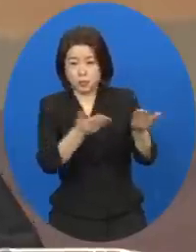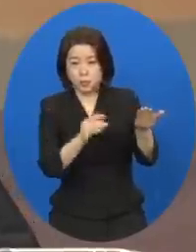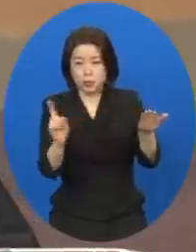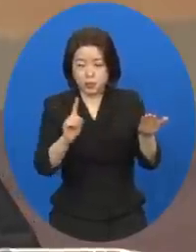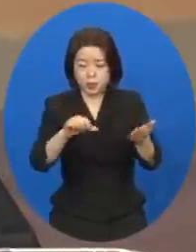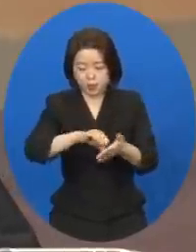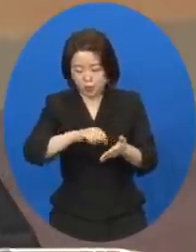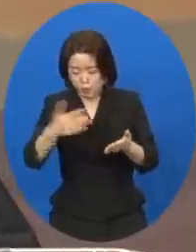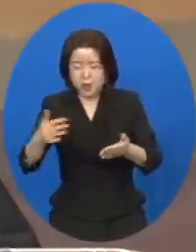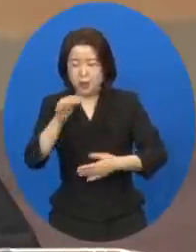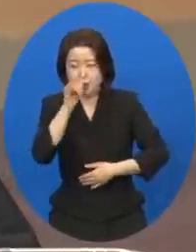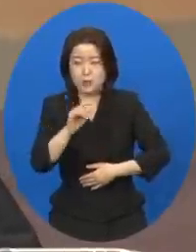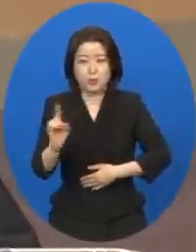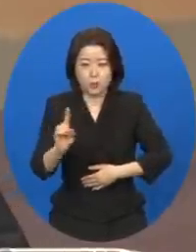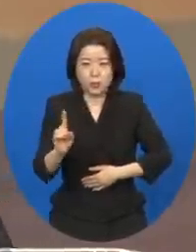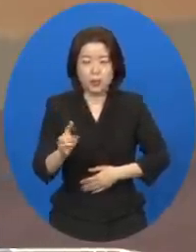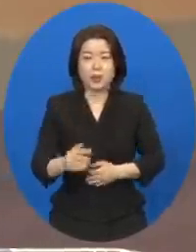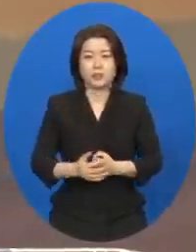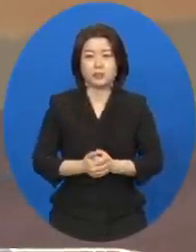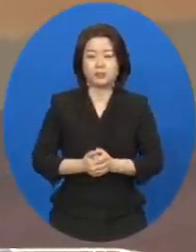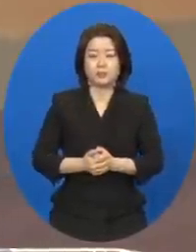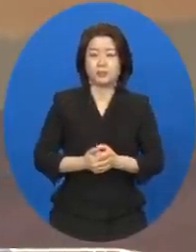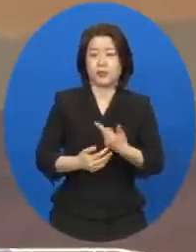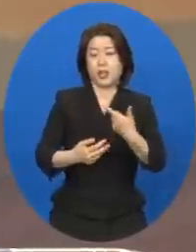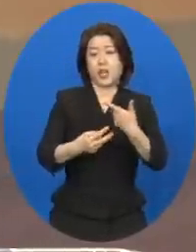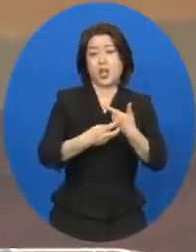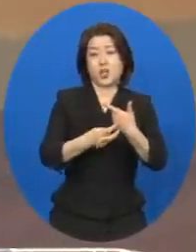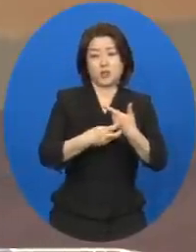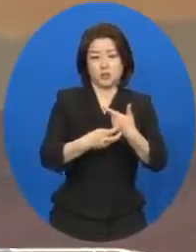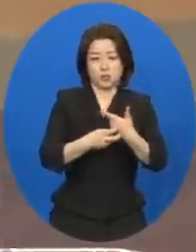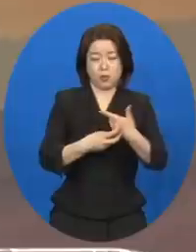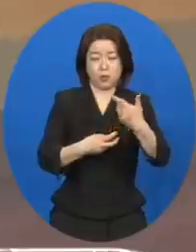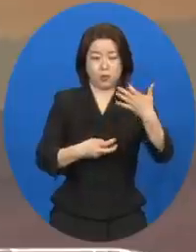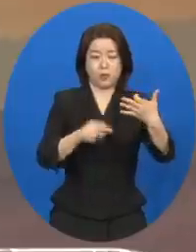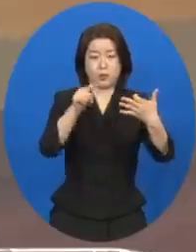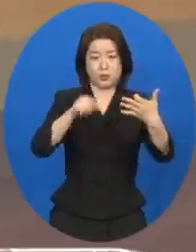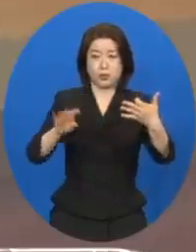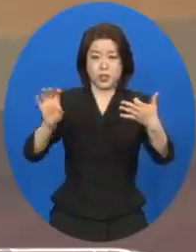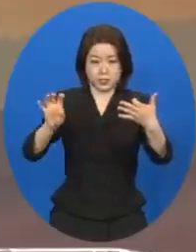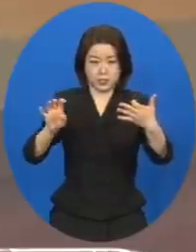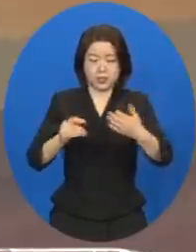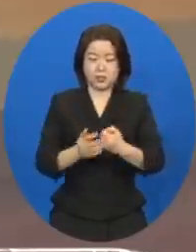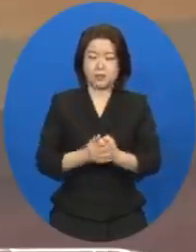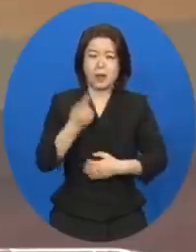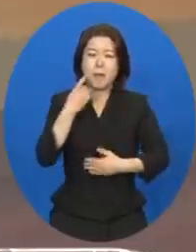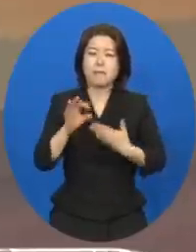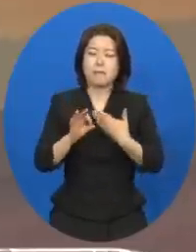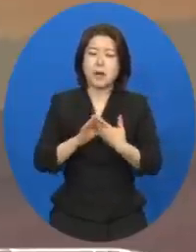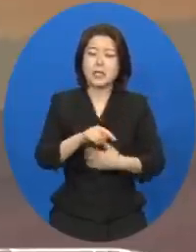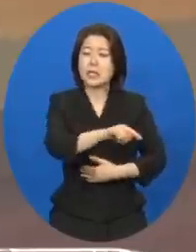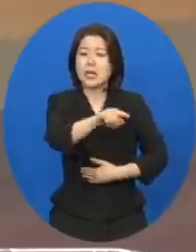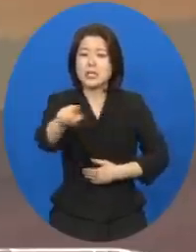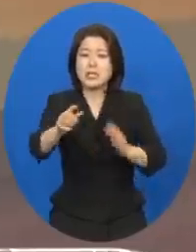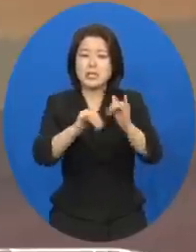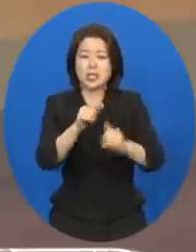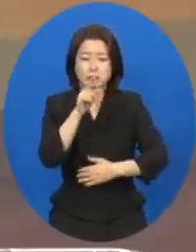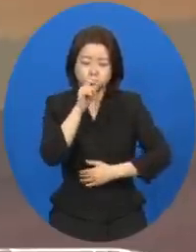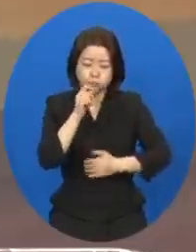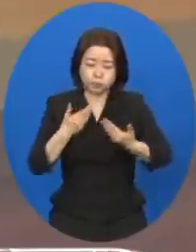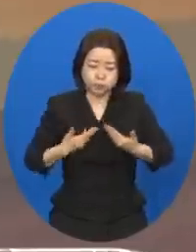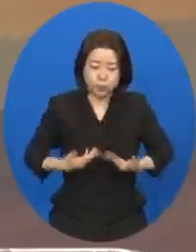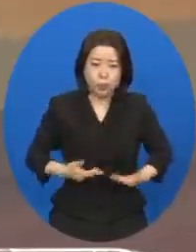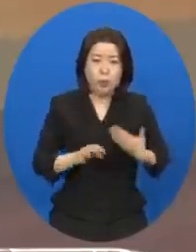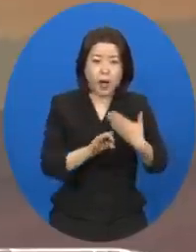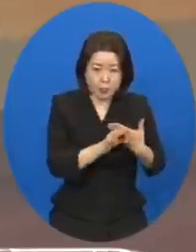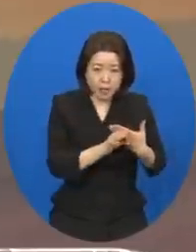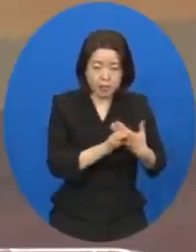유명한 대답입니다. 누가복음 19장 40절에 만일 이 사람들이 침묵하면